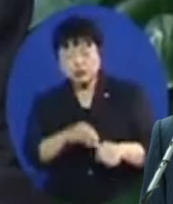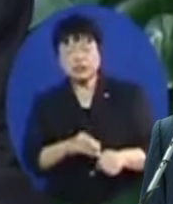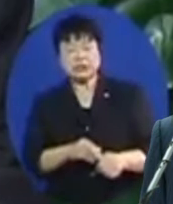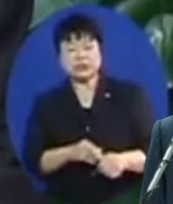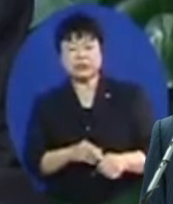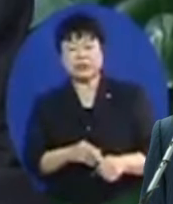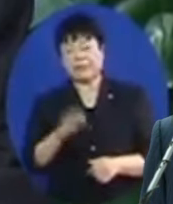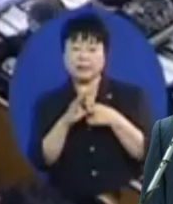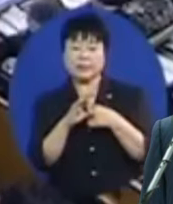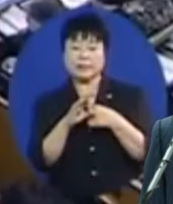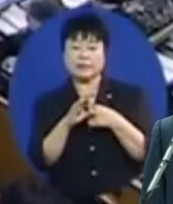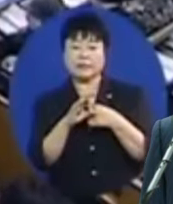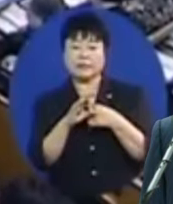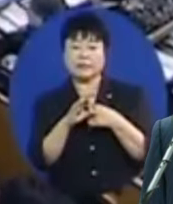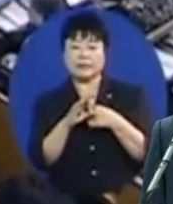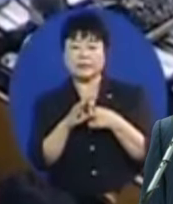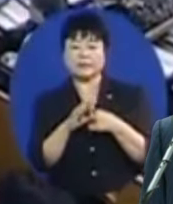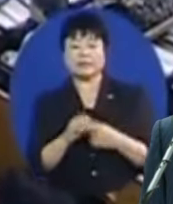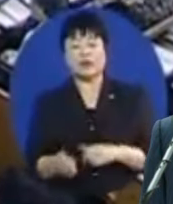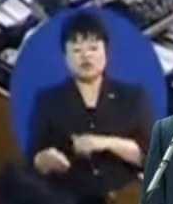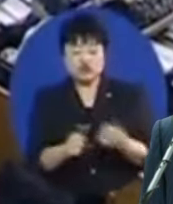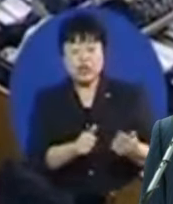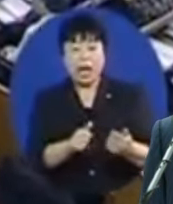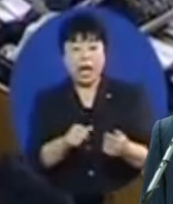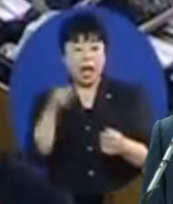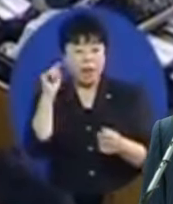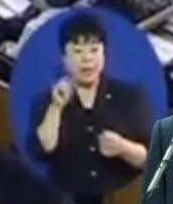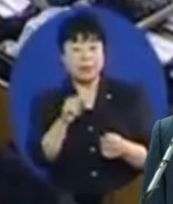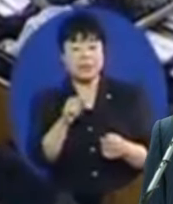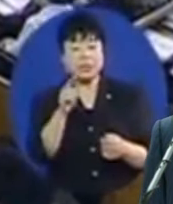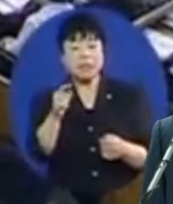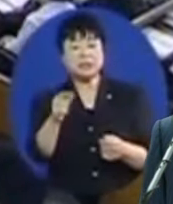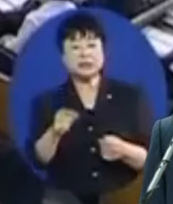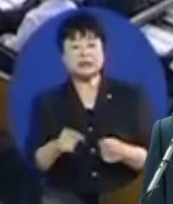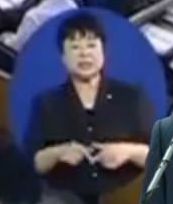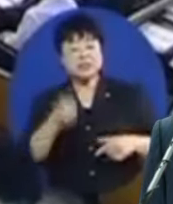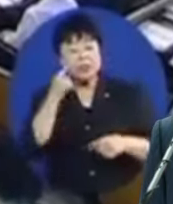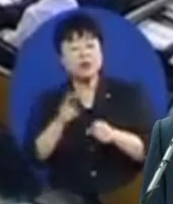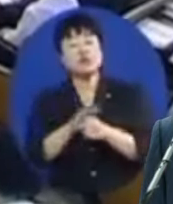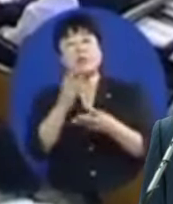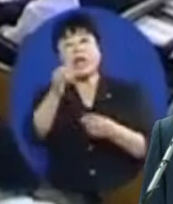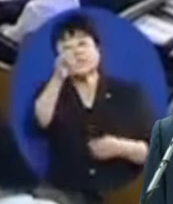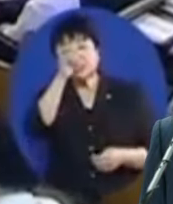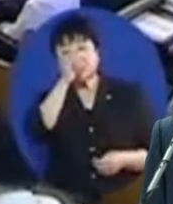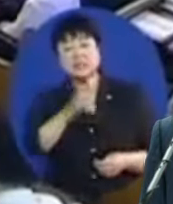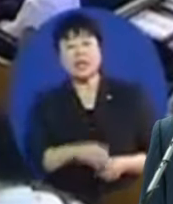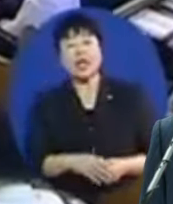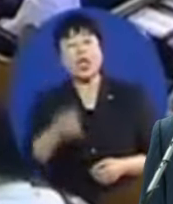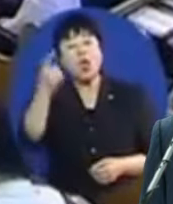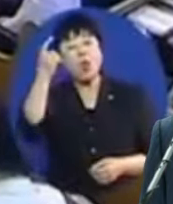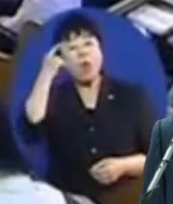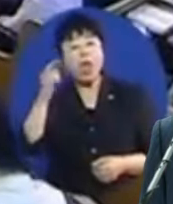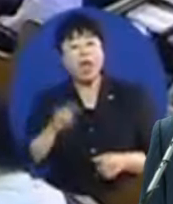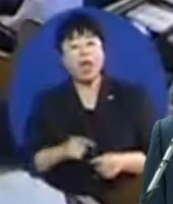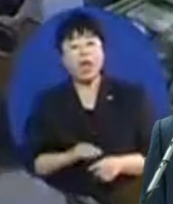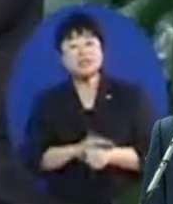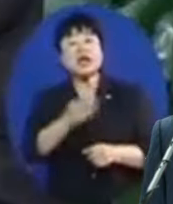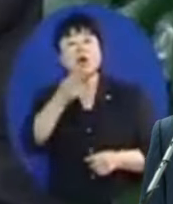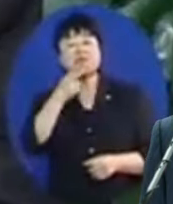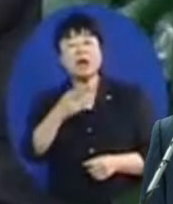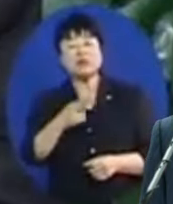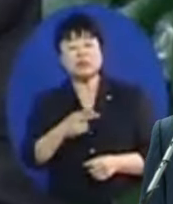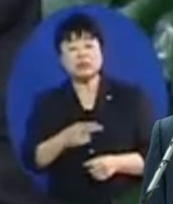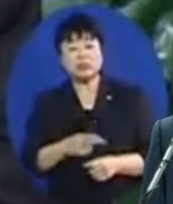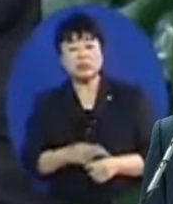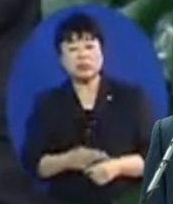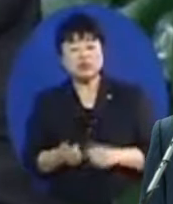당신이 하나님의 사람이냐. 쳐 죽이라 하면 당신은 자비와 긍휼이 없는 무인정한 사람이다. 그런 사람이